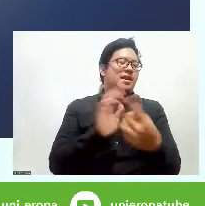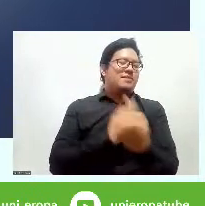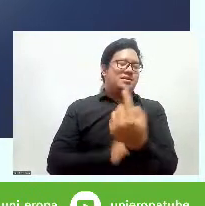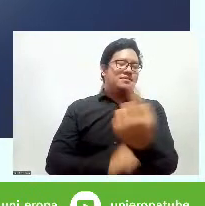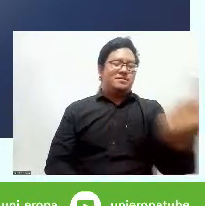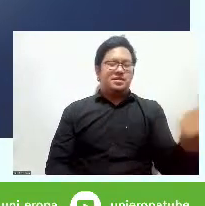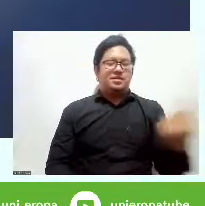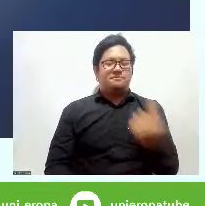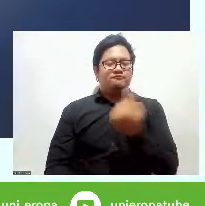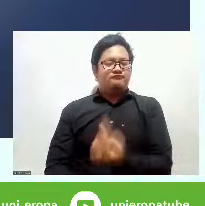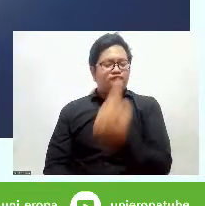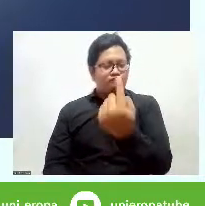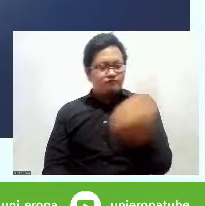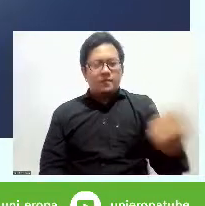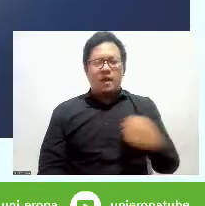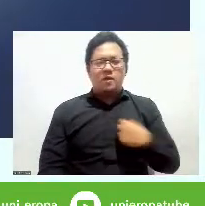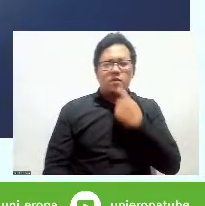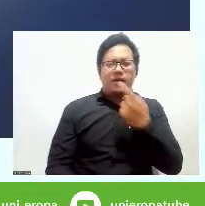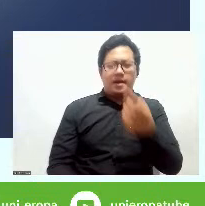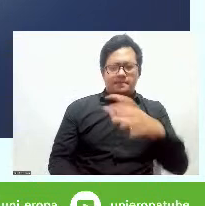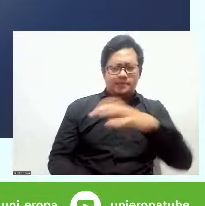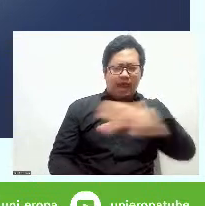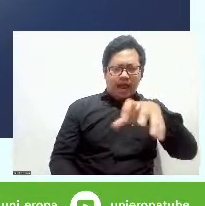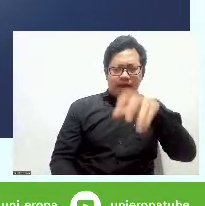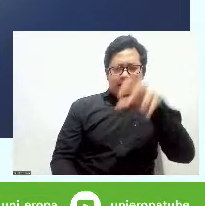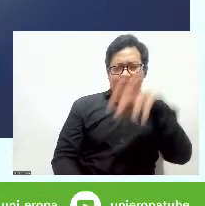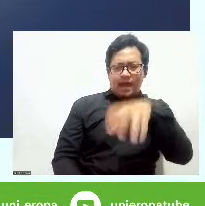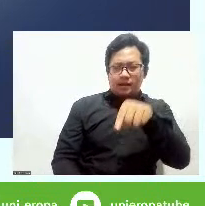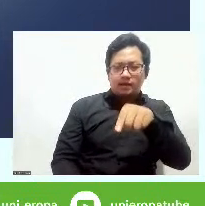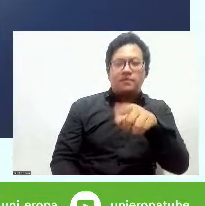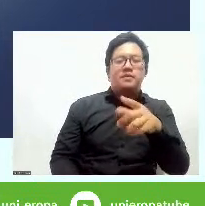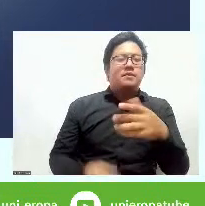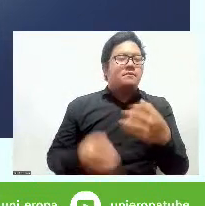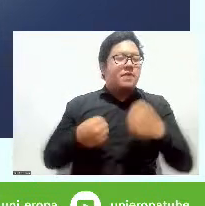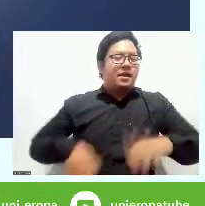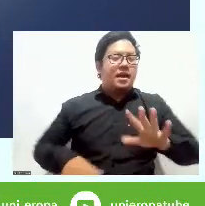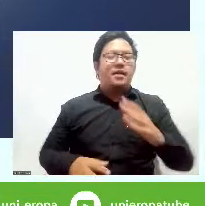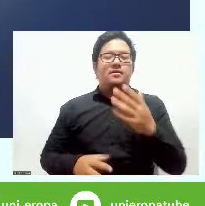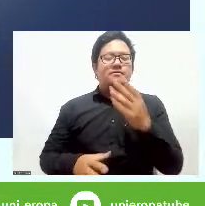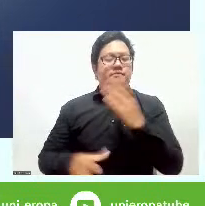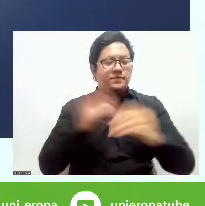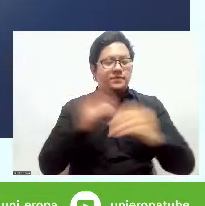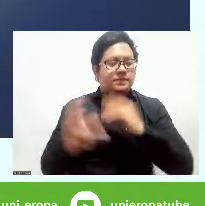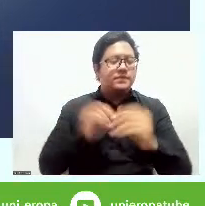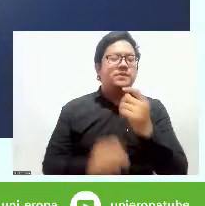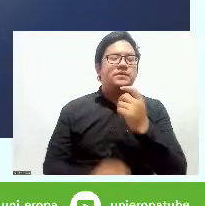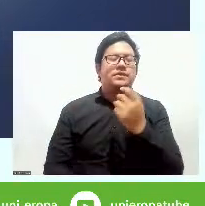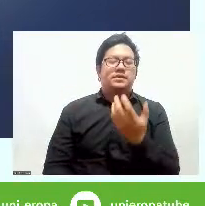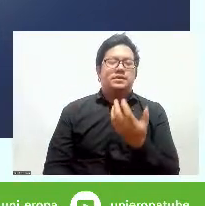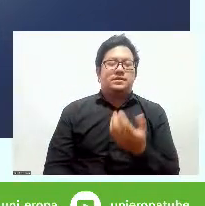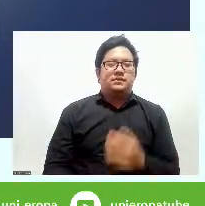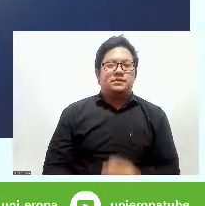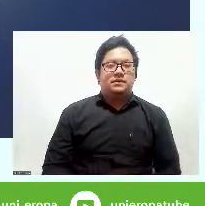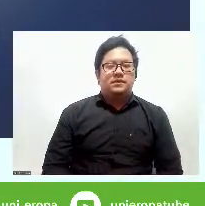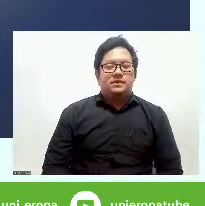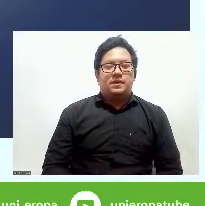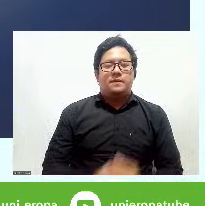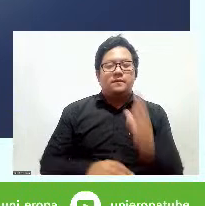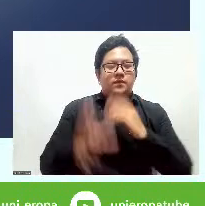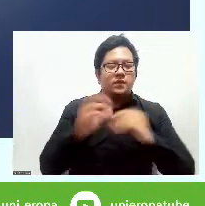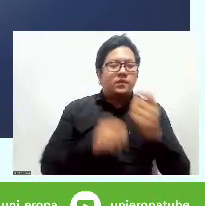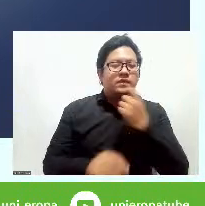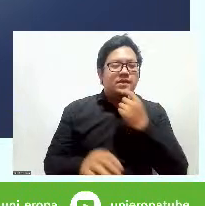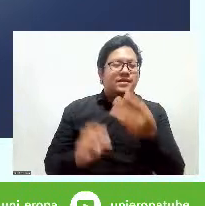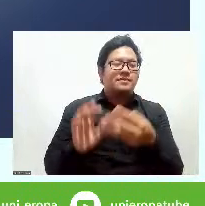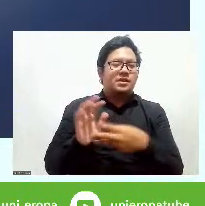setiap darah ini berani berbicara dengan permasalahan lingkungan yang ada di daerahnya karena belum tentu daerah itu punya laut belum